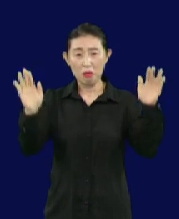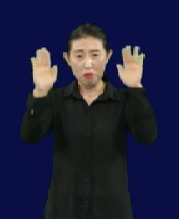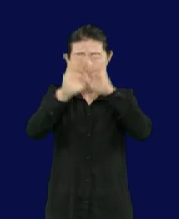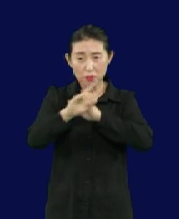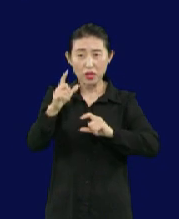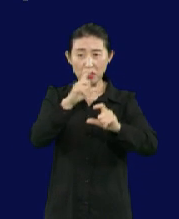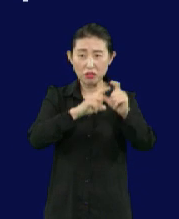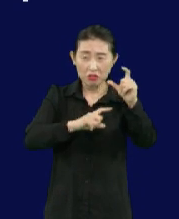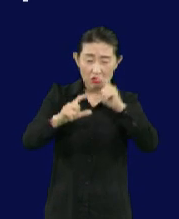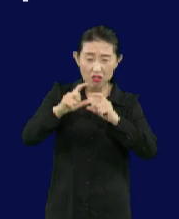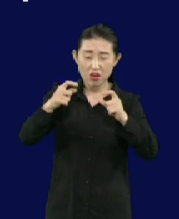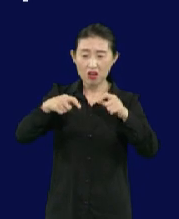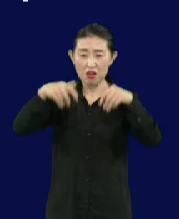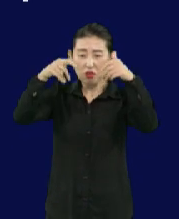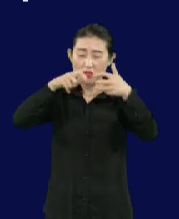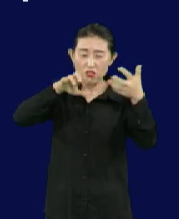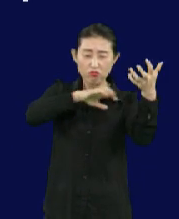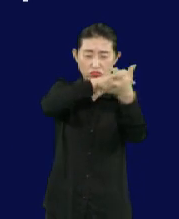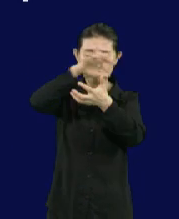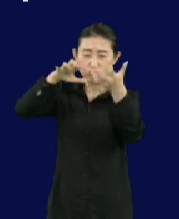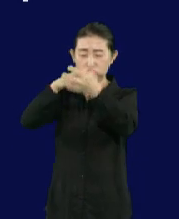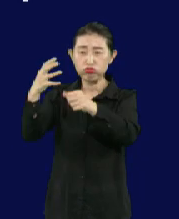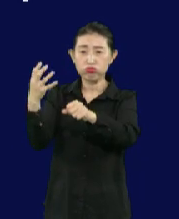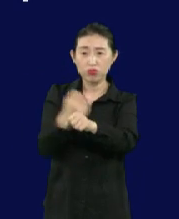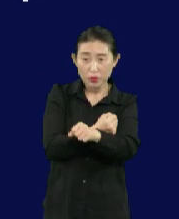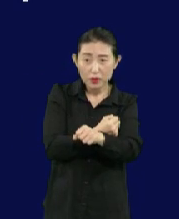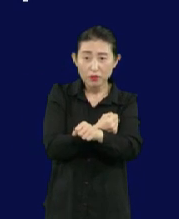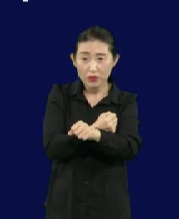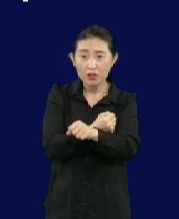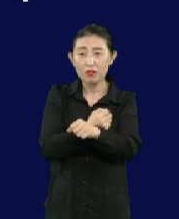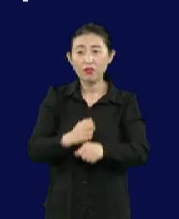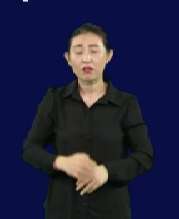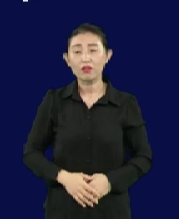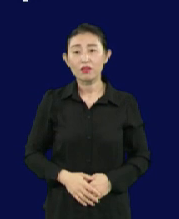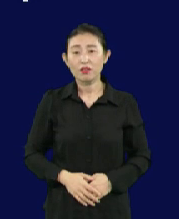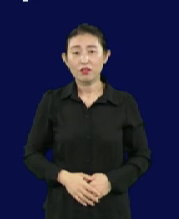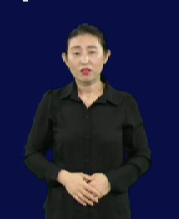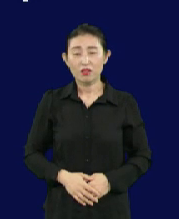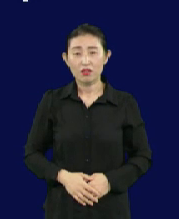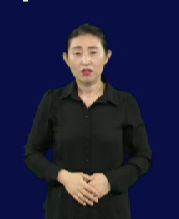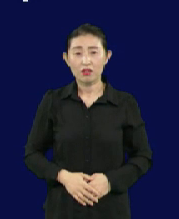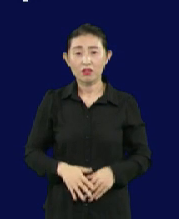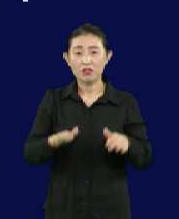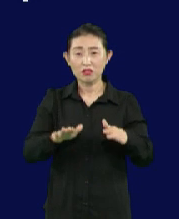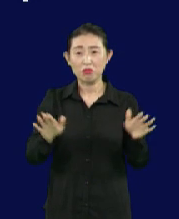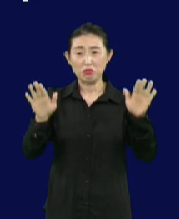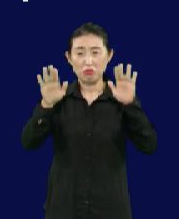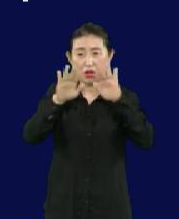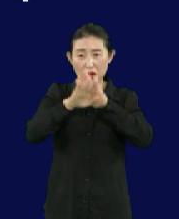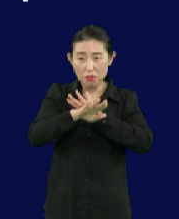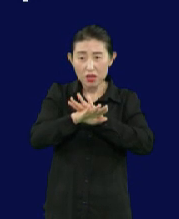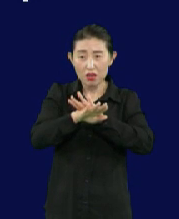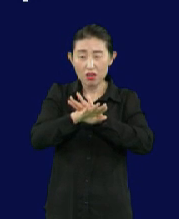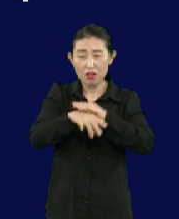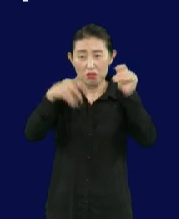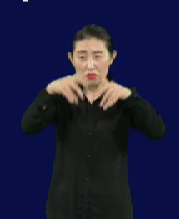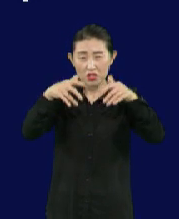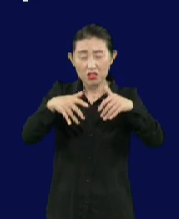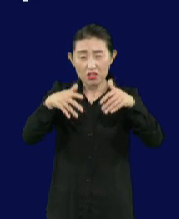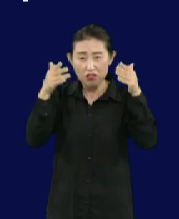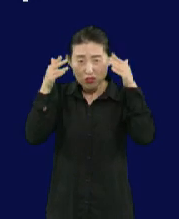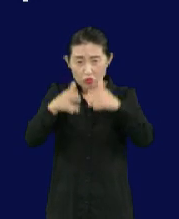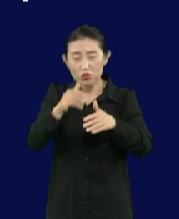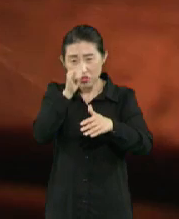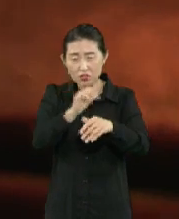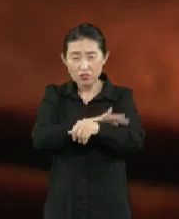밤에 더욱 비구름이 발달한다는 특징이 있고 그에 따라서 이 대피하기가 조금 어려운 취약 시간대에 비가